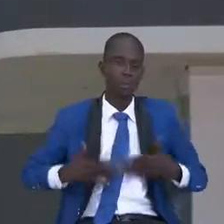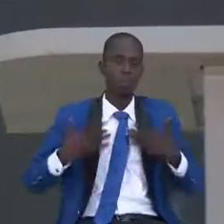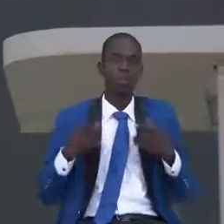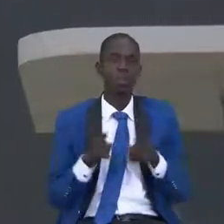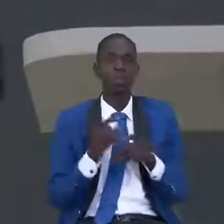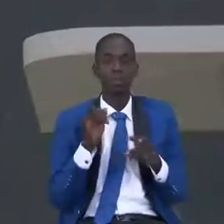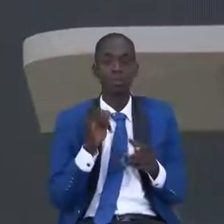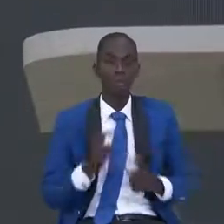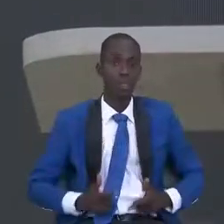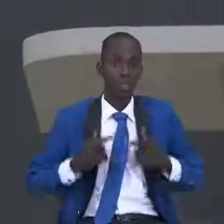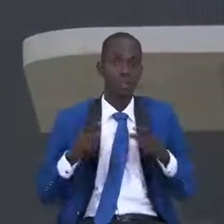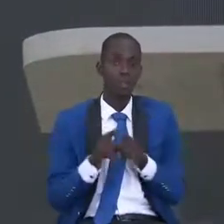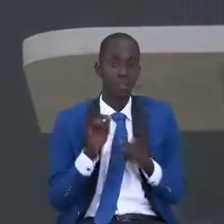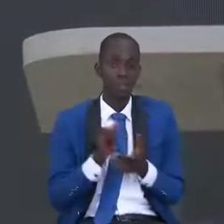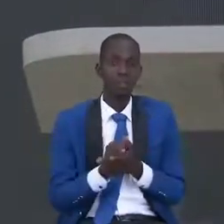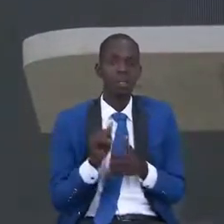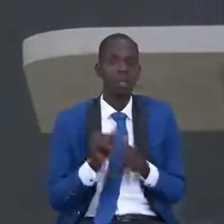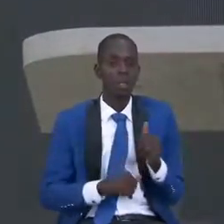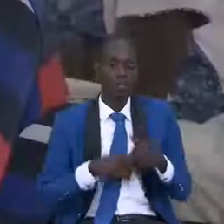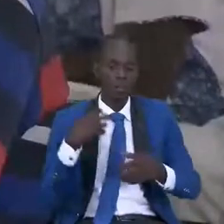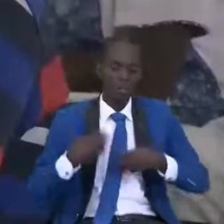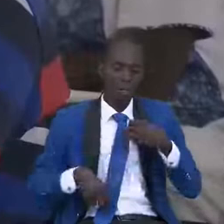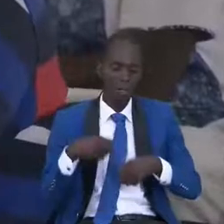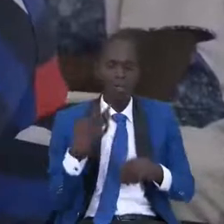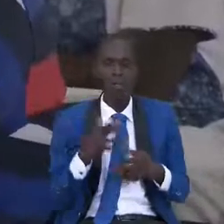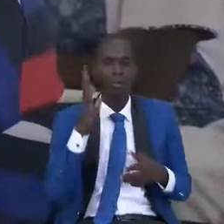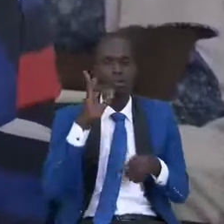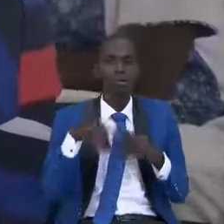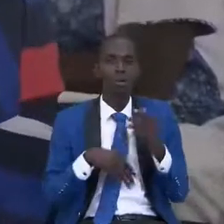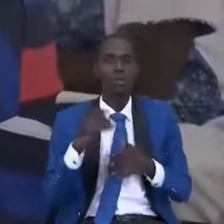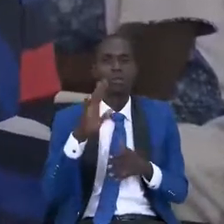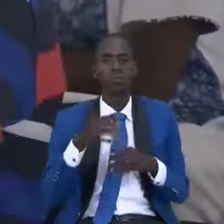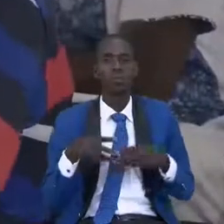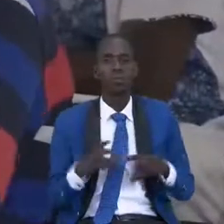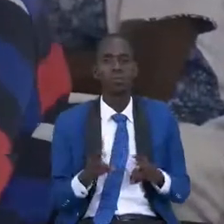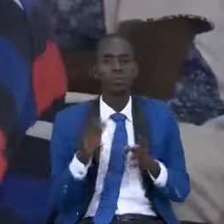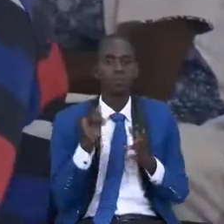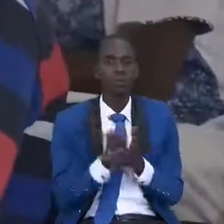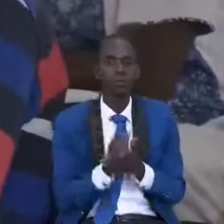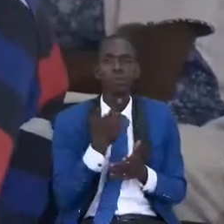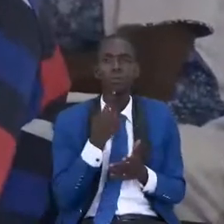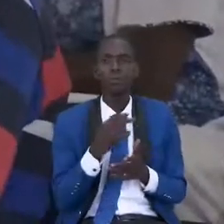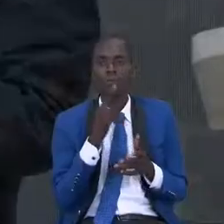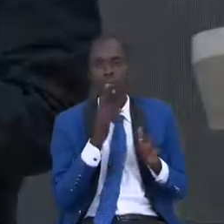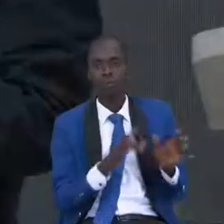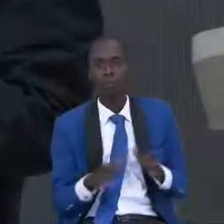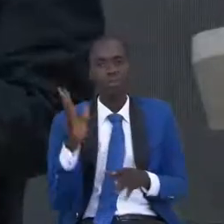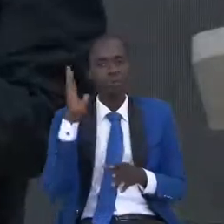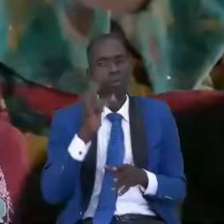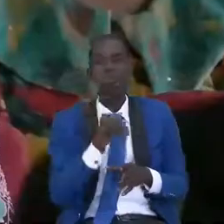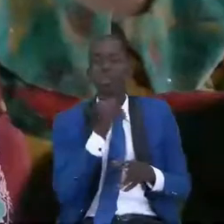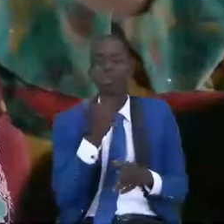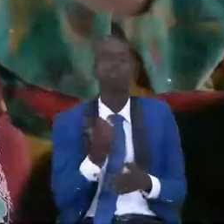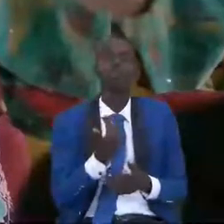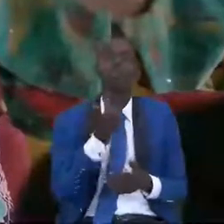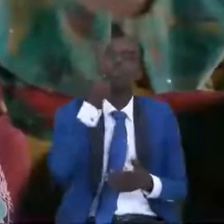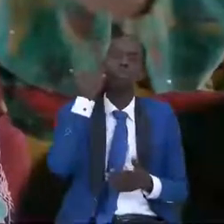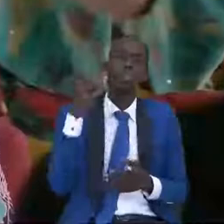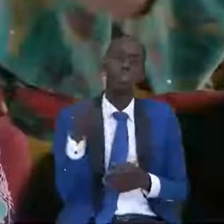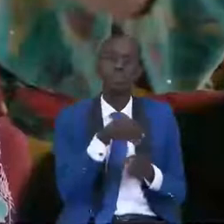toute difficulté va se débarrasser de ton chemin. Cette mer rouge ne va pas t'engloutir, ne